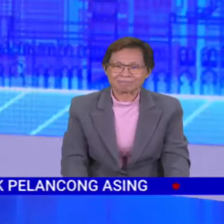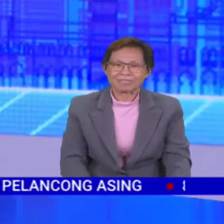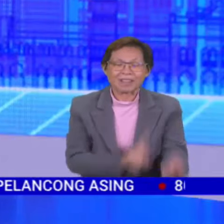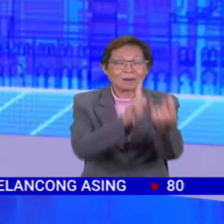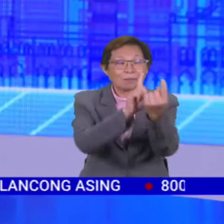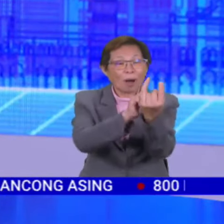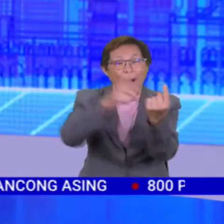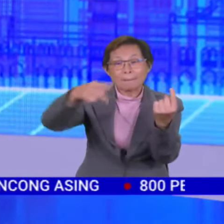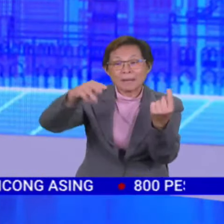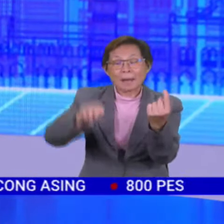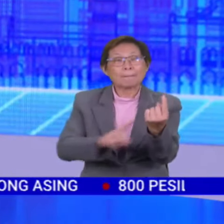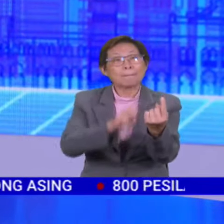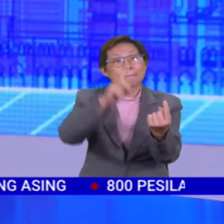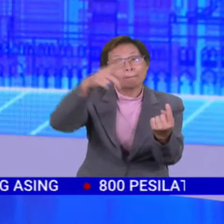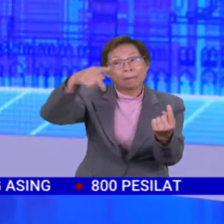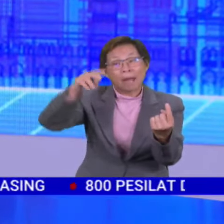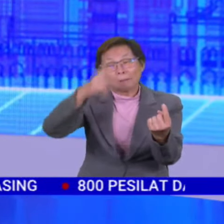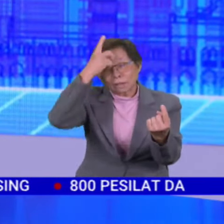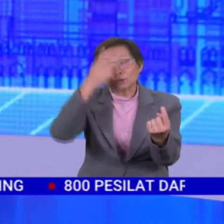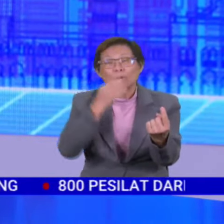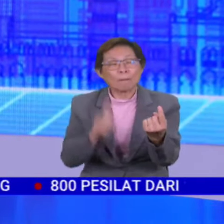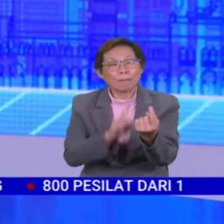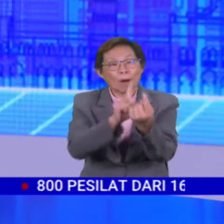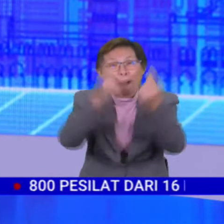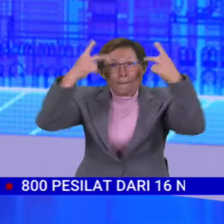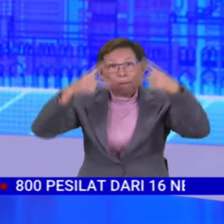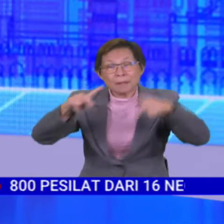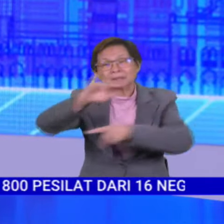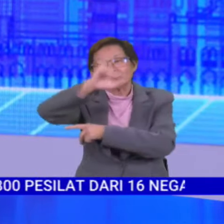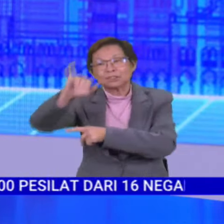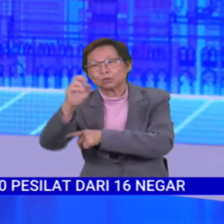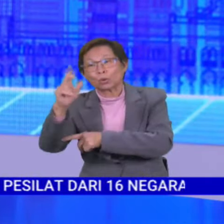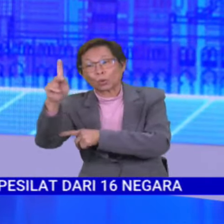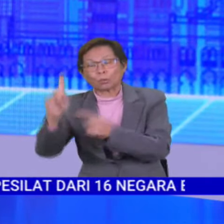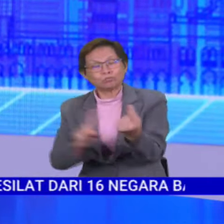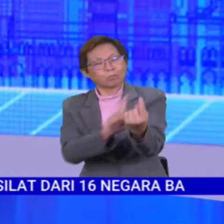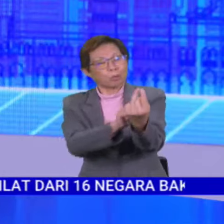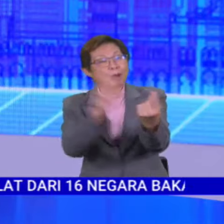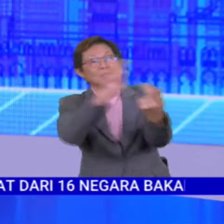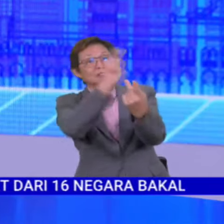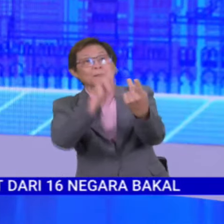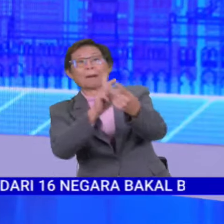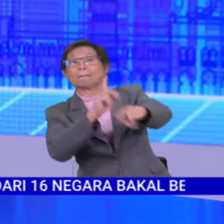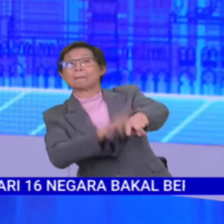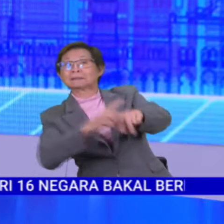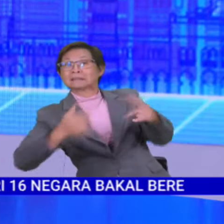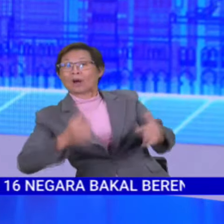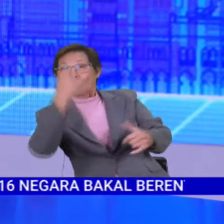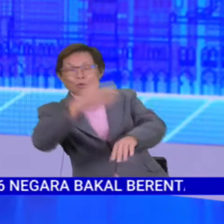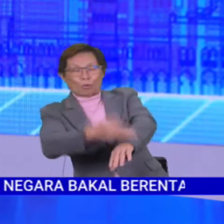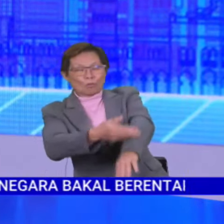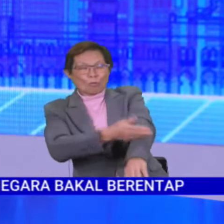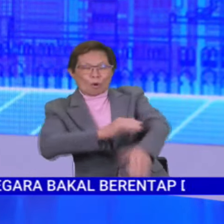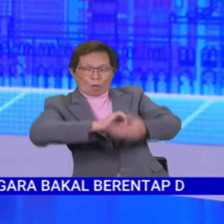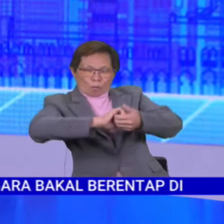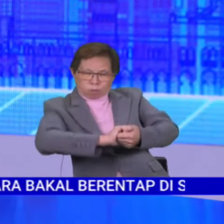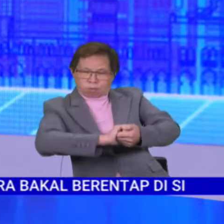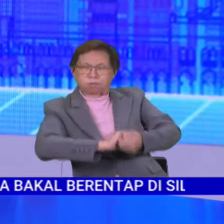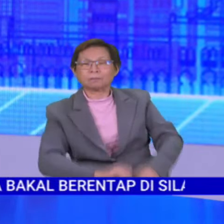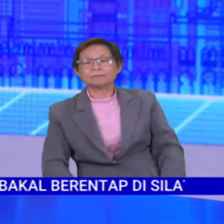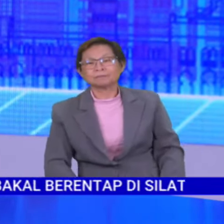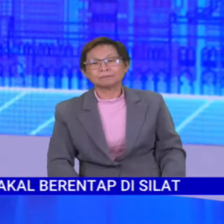Pertemuan Perdana Menteri Datuk Seri Anwar Ibrahim dan Presiden Indonesia Joko Widodo dilihat tepat pada masanya bagi menambah baik hubungan dua